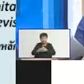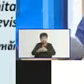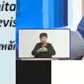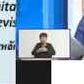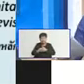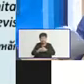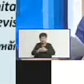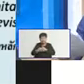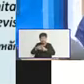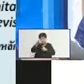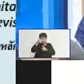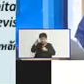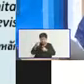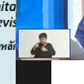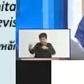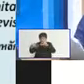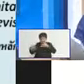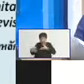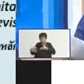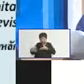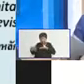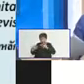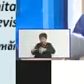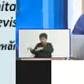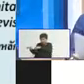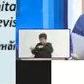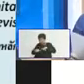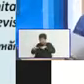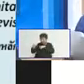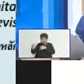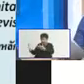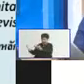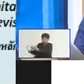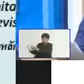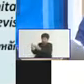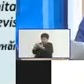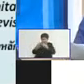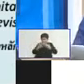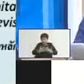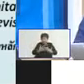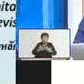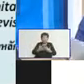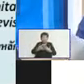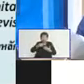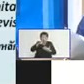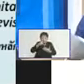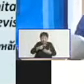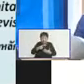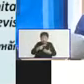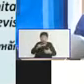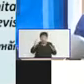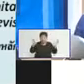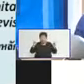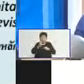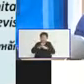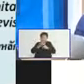ผู้ลี้ภัยจำนวนมากเข้าสู่ประเทศไทยเกิดความสับสนในรัฐบาลไทยครับว่าไทยต้องการจัดการผู้ลี้ภัยยังไงดีในช่วงเวลาดังกล่าวเนี่ย